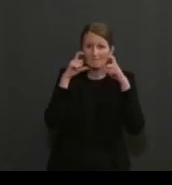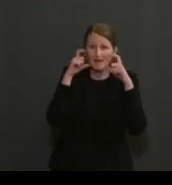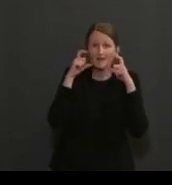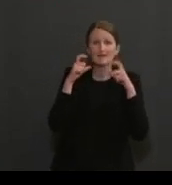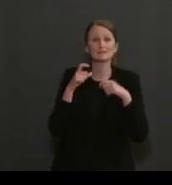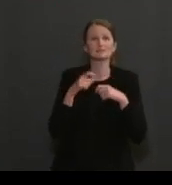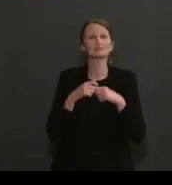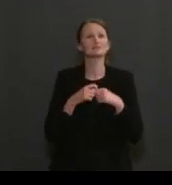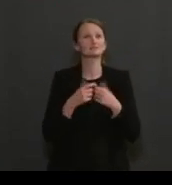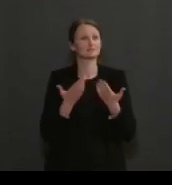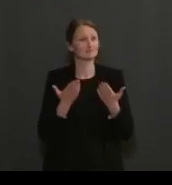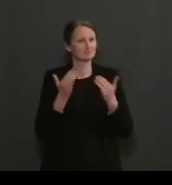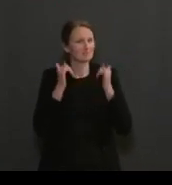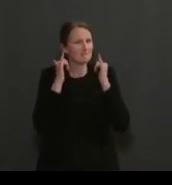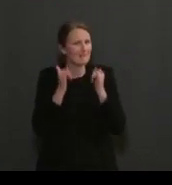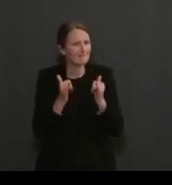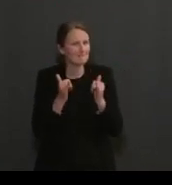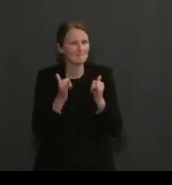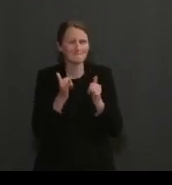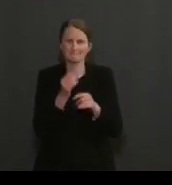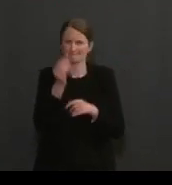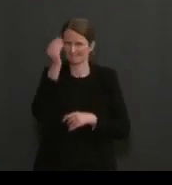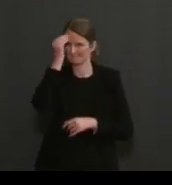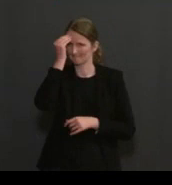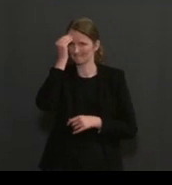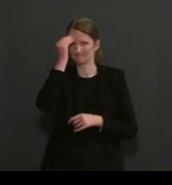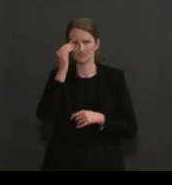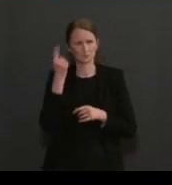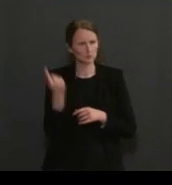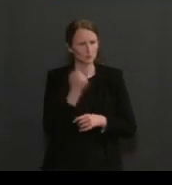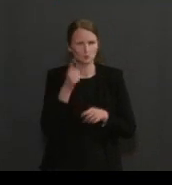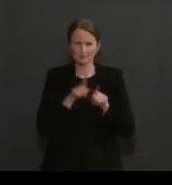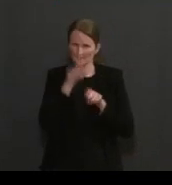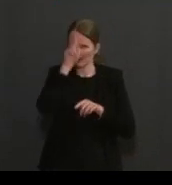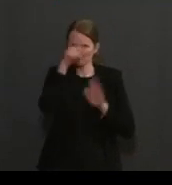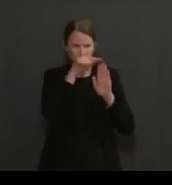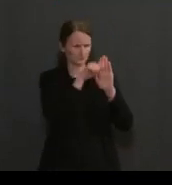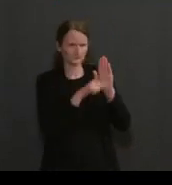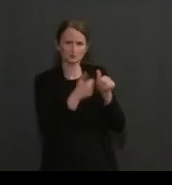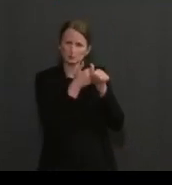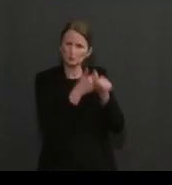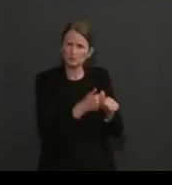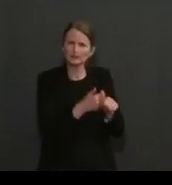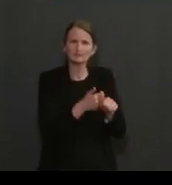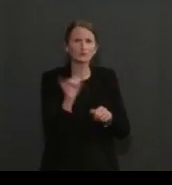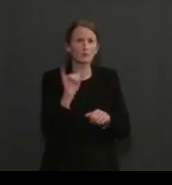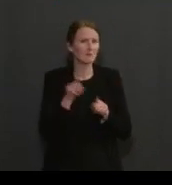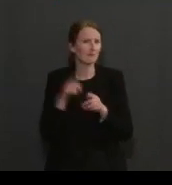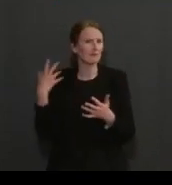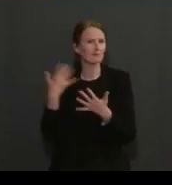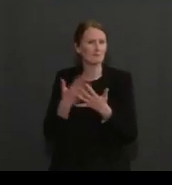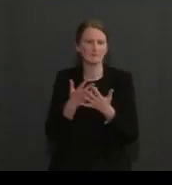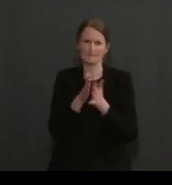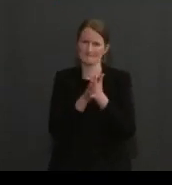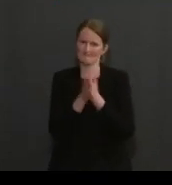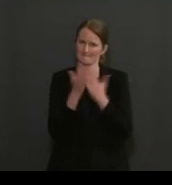exemple, ne remplace pas bien sûr les mesures habituelles que nous devons tous prendre, y compris chez nous, c'est-à-dire de continuer à nous laver les mains fréquemment et